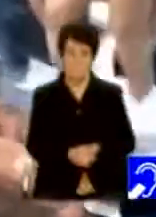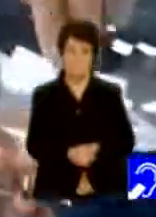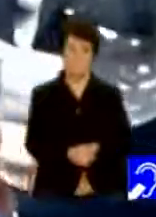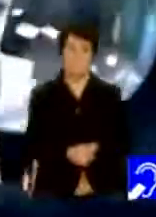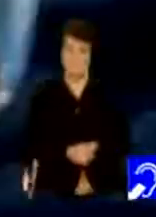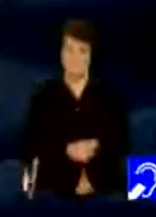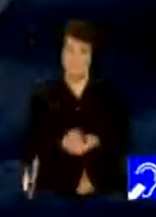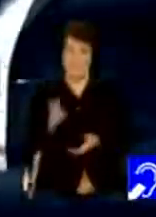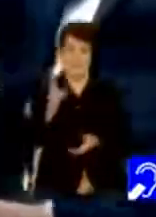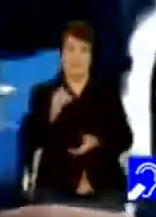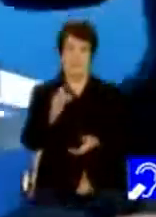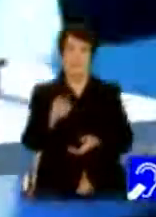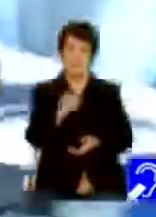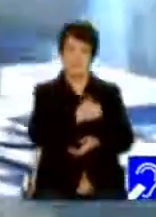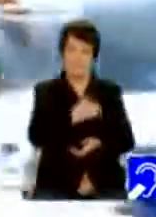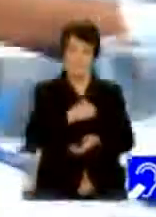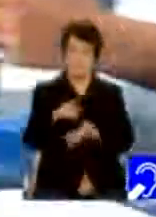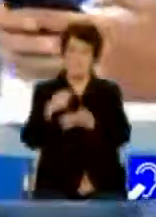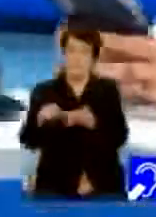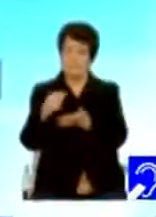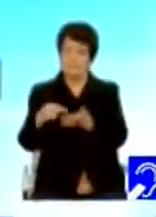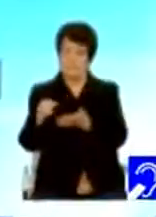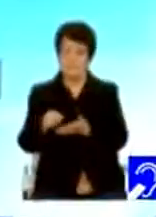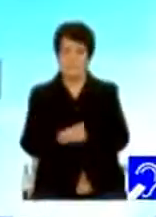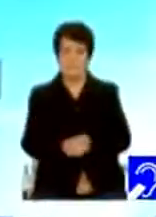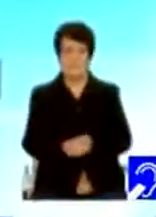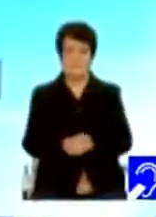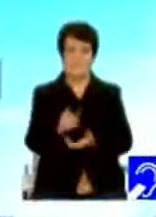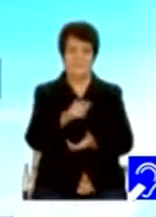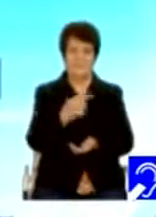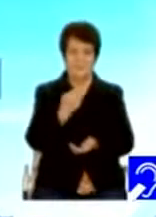Poftim. Dar, eu aș vrea să frâng puțin stereotipul.